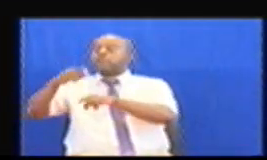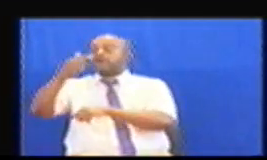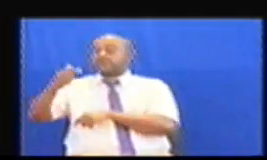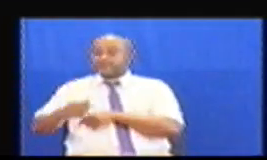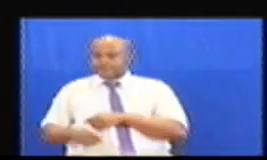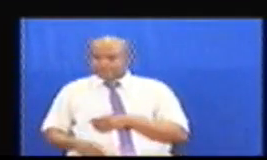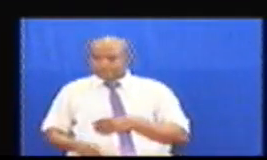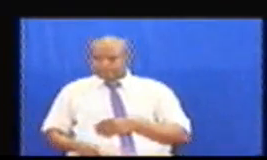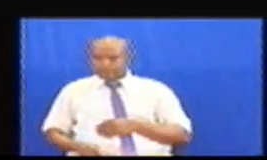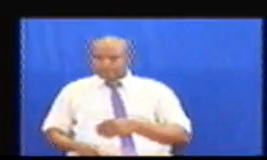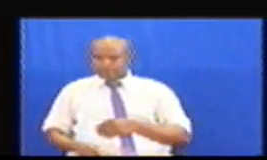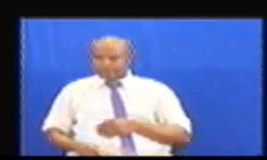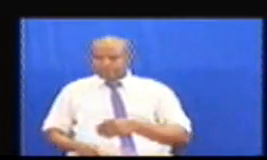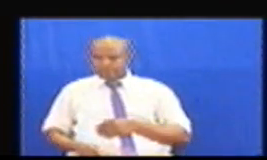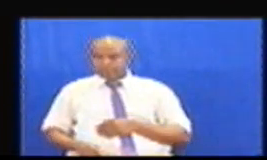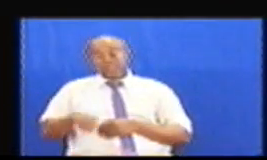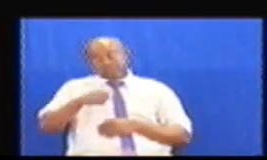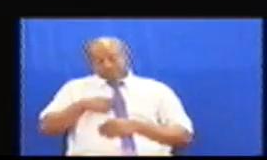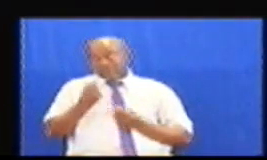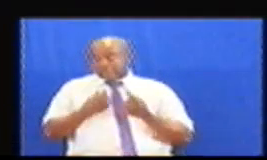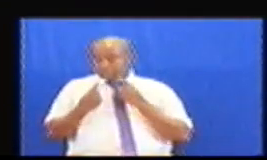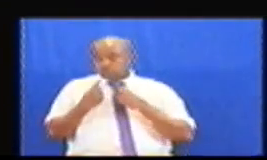Kipekee nitamsema Profesa Kabudi.